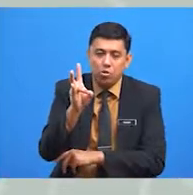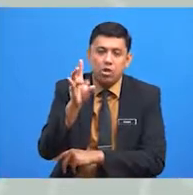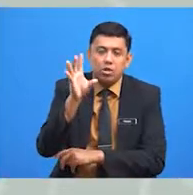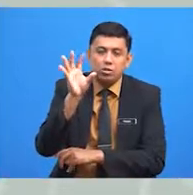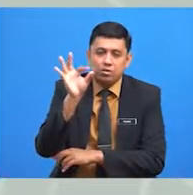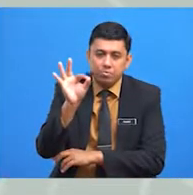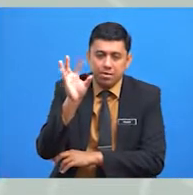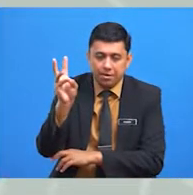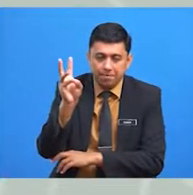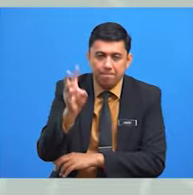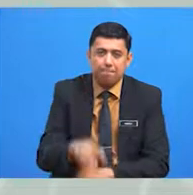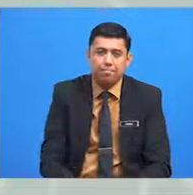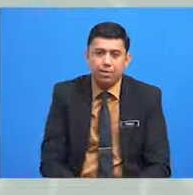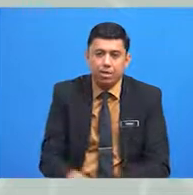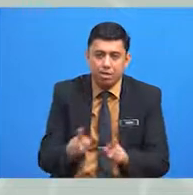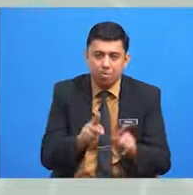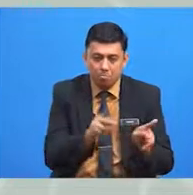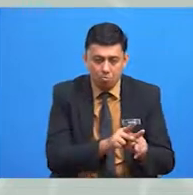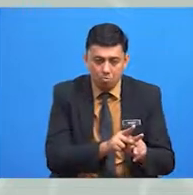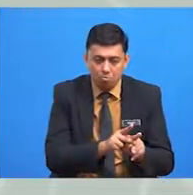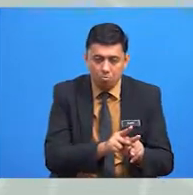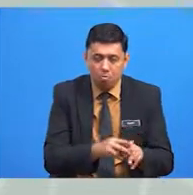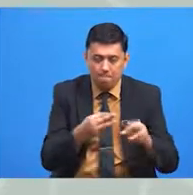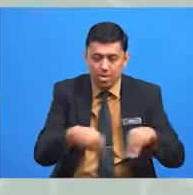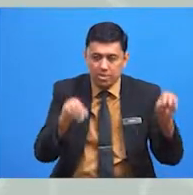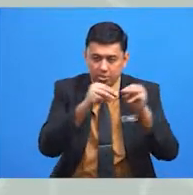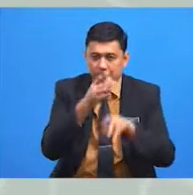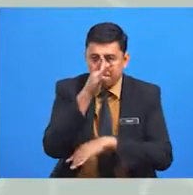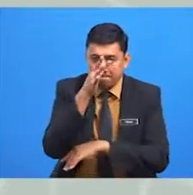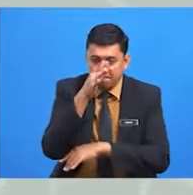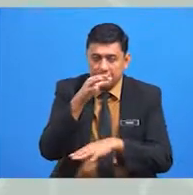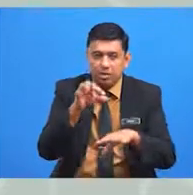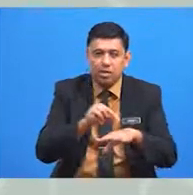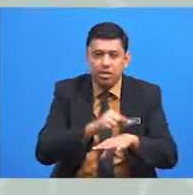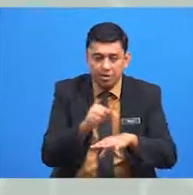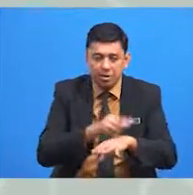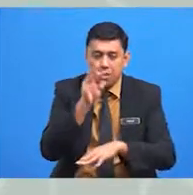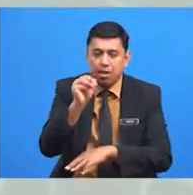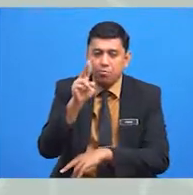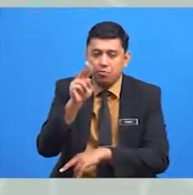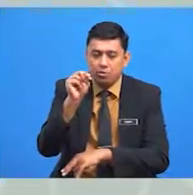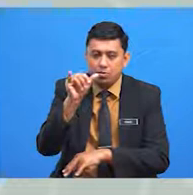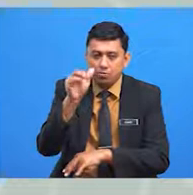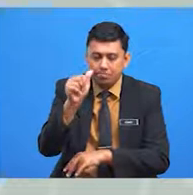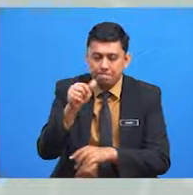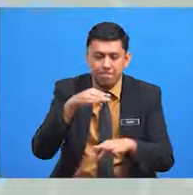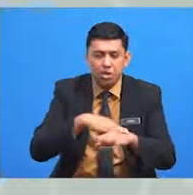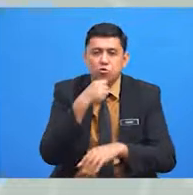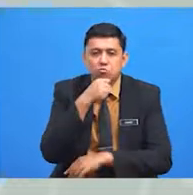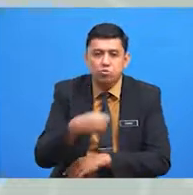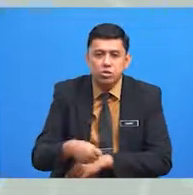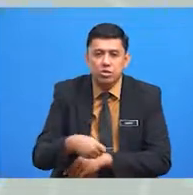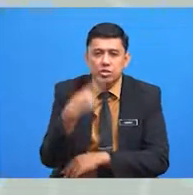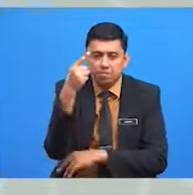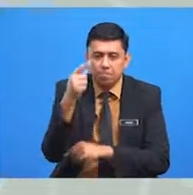1796. Dilahirkan di Kampung Masjid Melaka dan mendapat gelaran Munshi pada usia 11 tahun